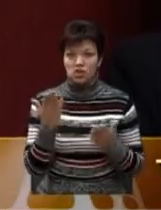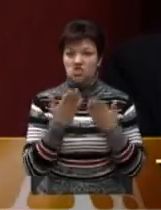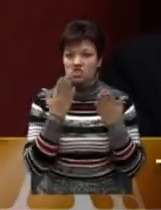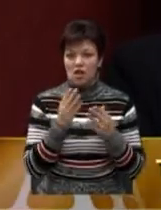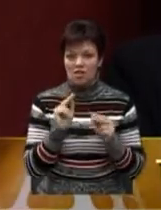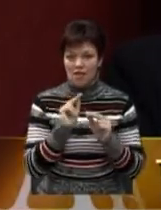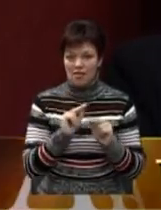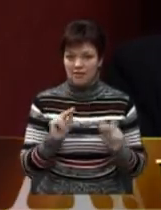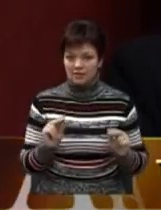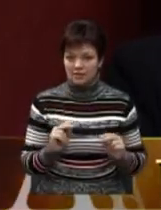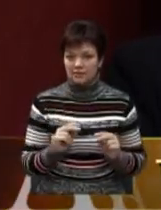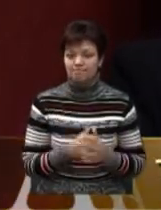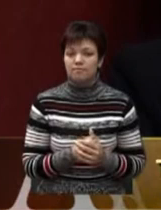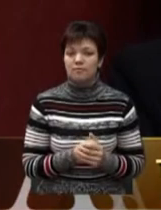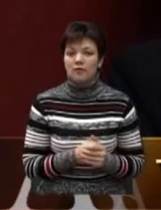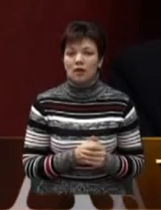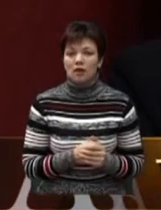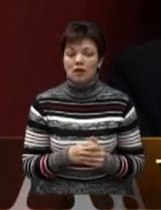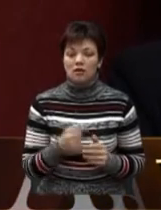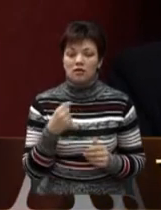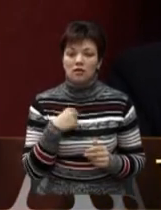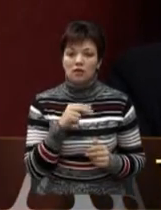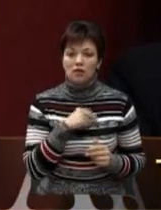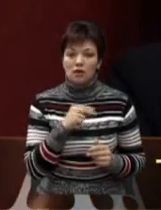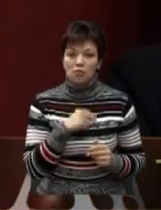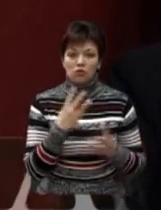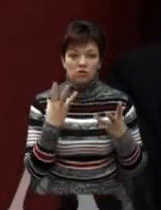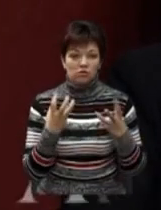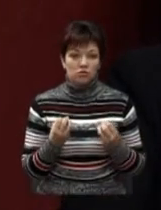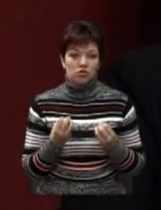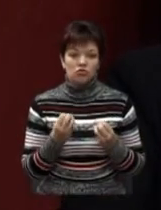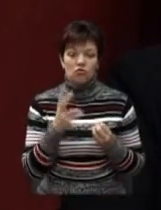Читала лекции немножечко, один год только. И работала